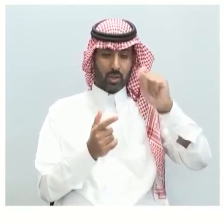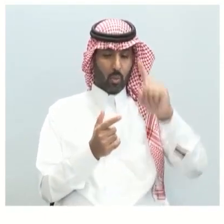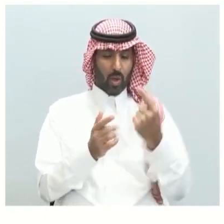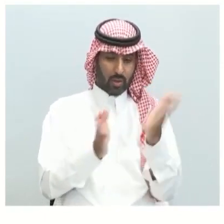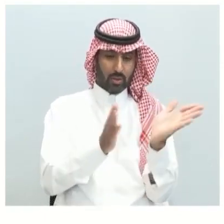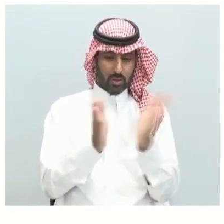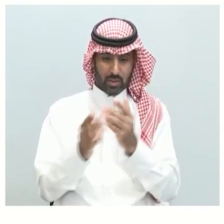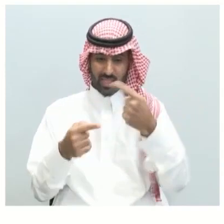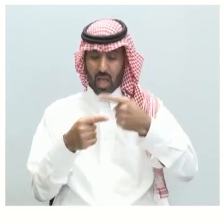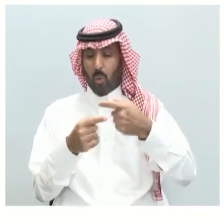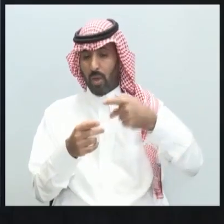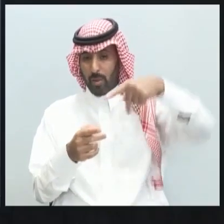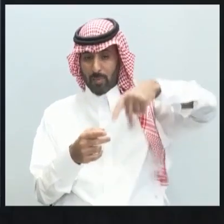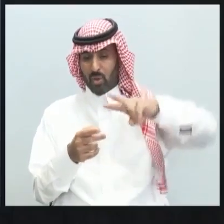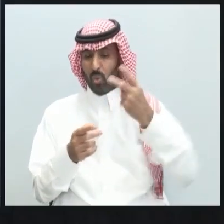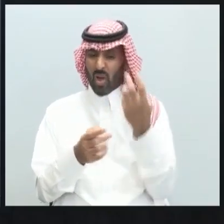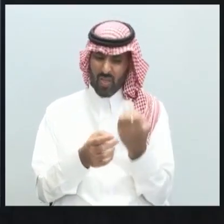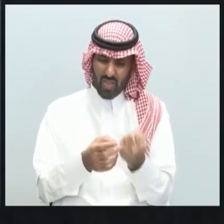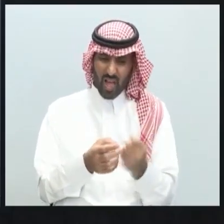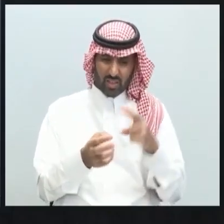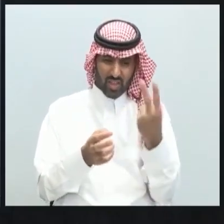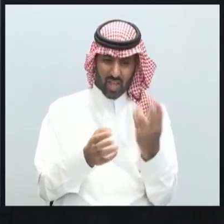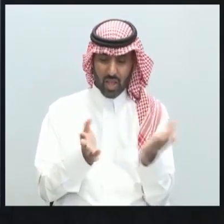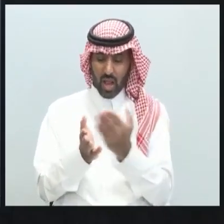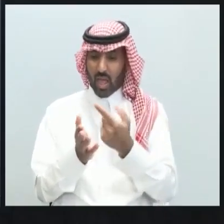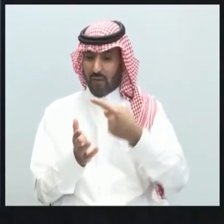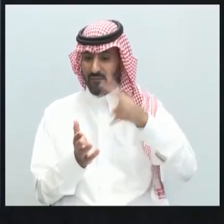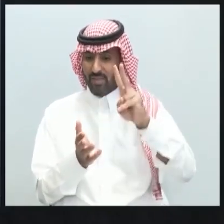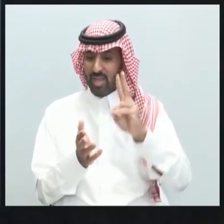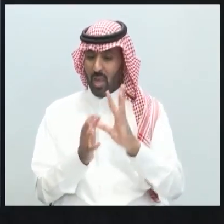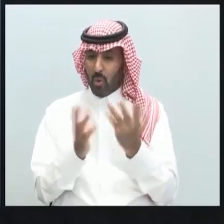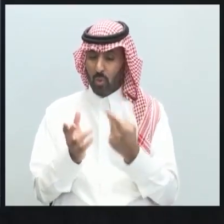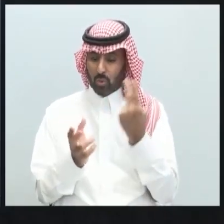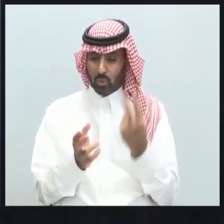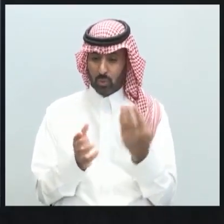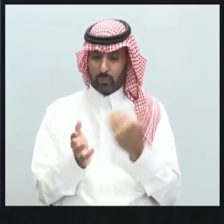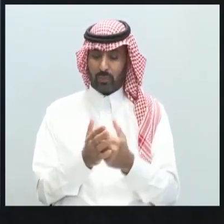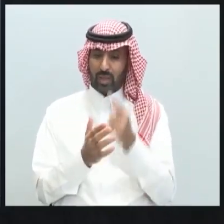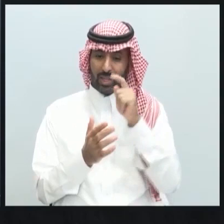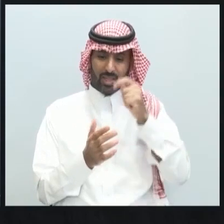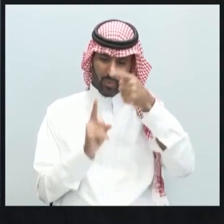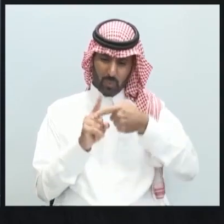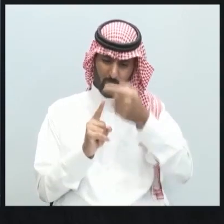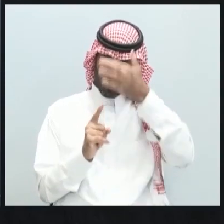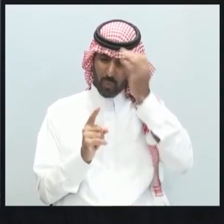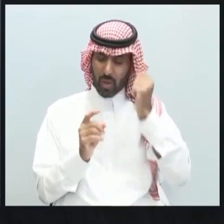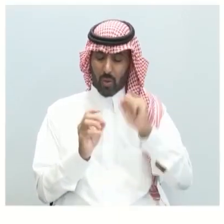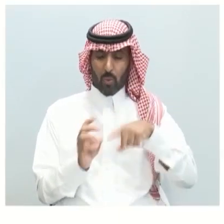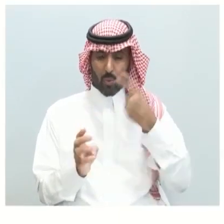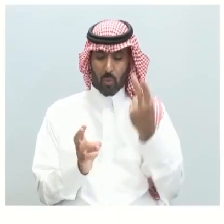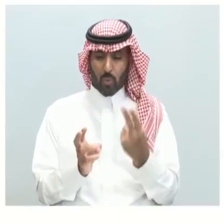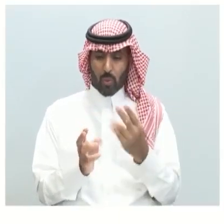2 قلنا نتذكر من هو المتغير الثابت الحاله الاولى اذا كان الضغط هو الثابت